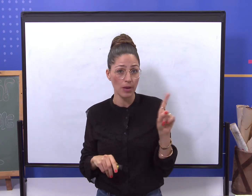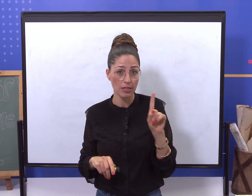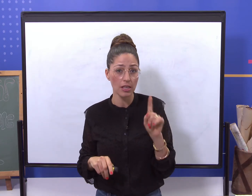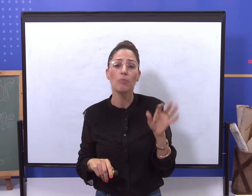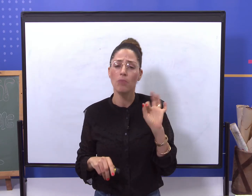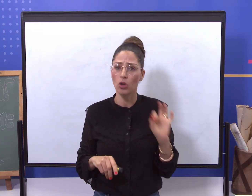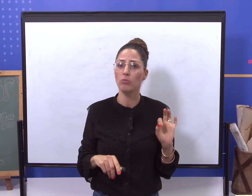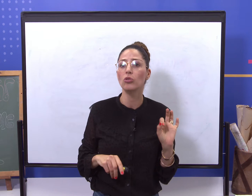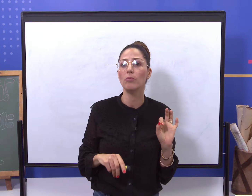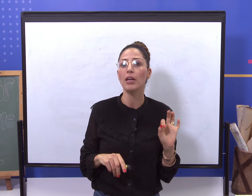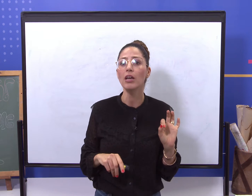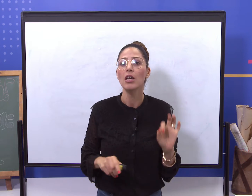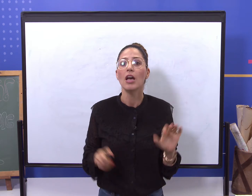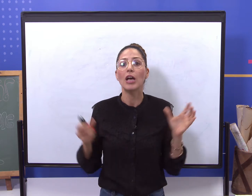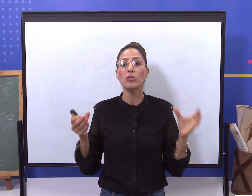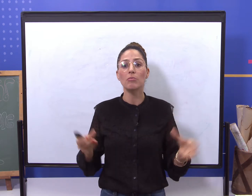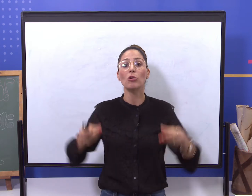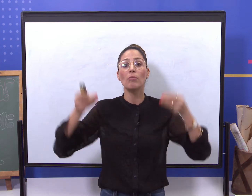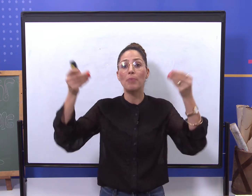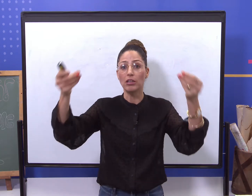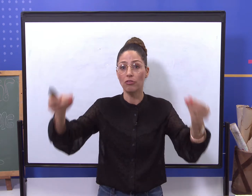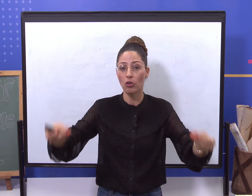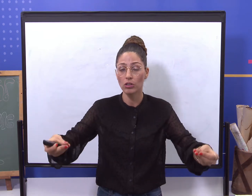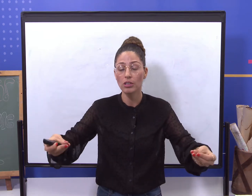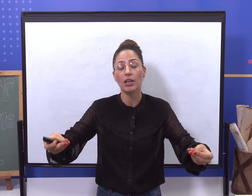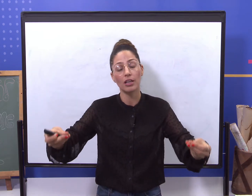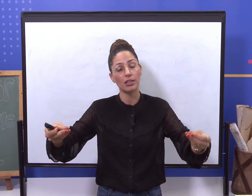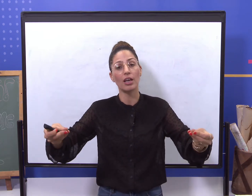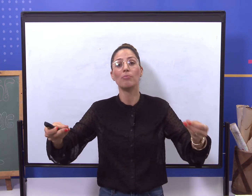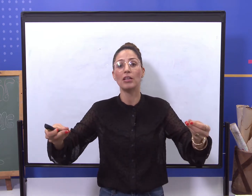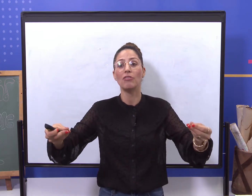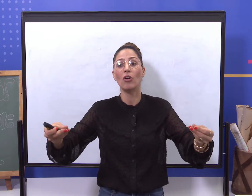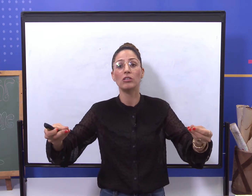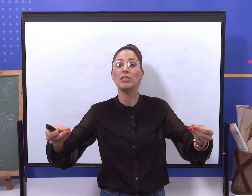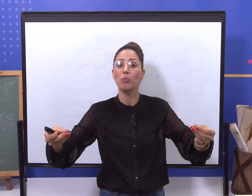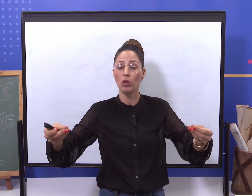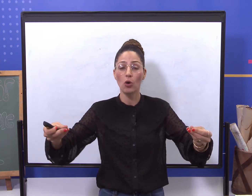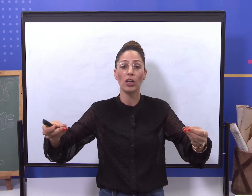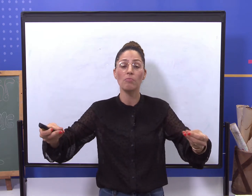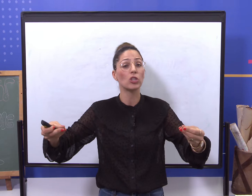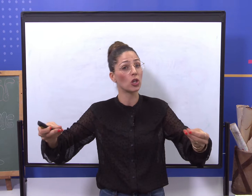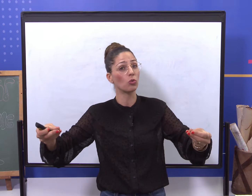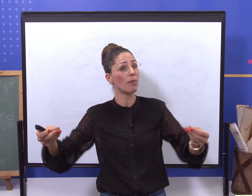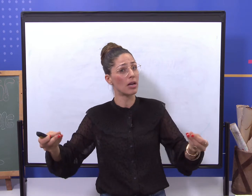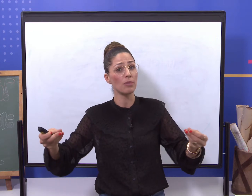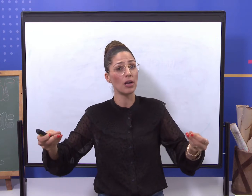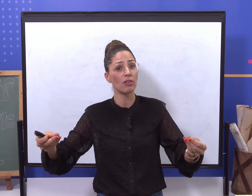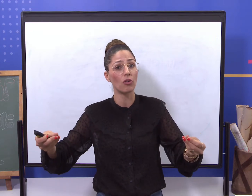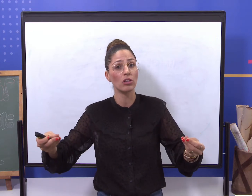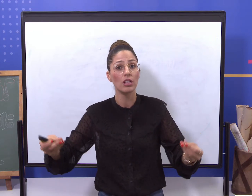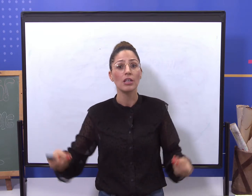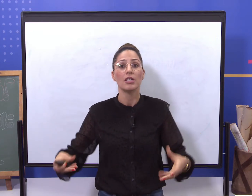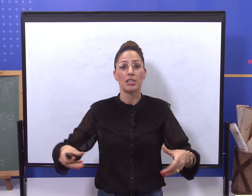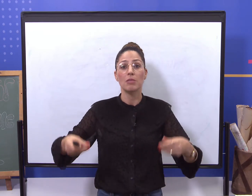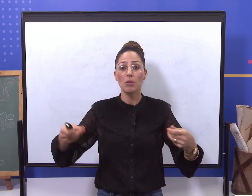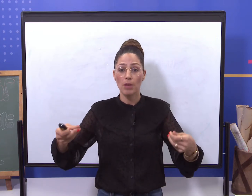לא מפלסטיק, מאוד מאוד דומה. היו שמים אותו בפטיפון, כן, כן, פטיפון, תספרו להורים, תשאלו אותם מה זה